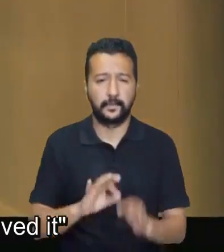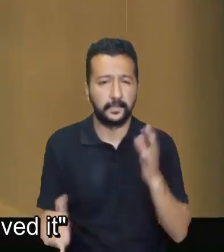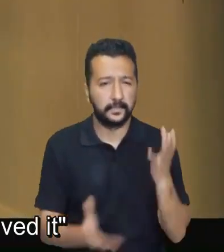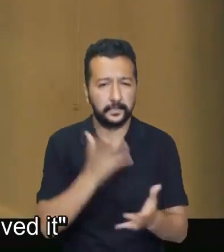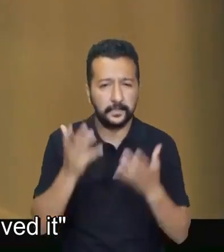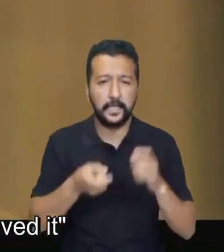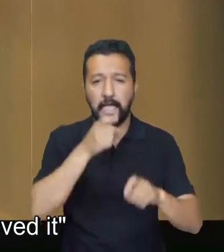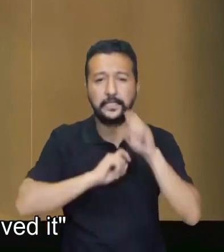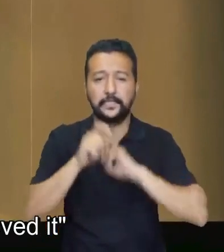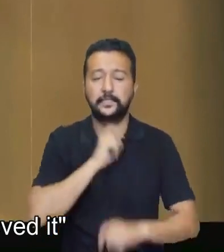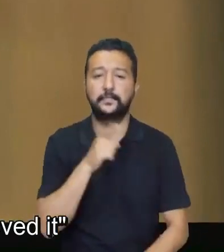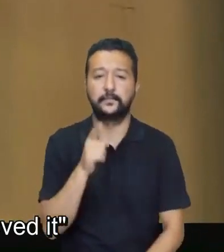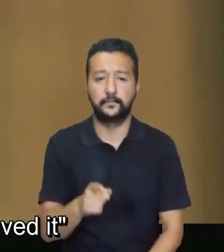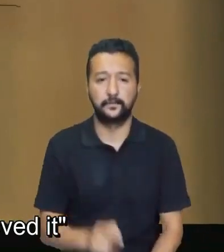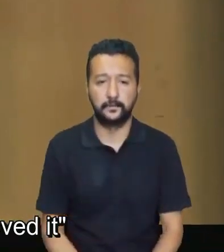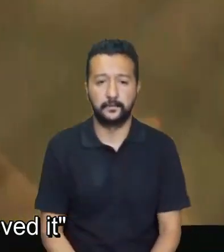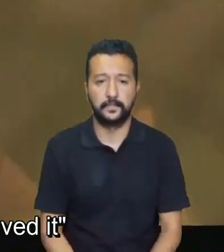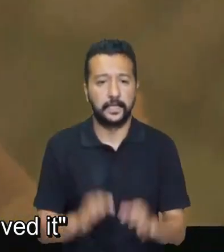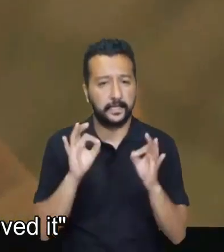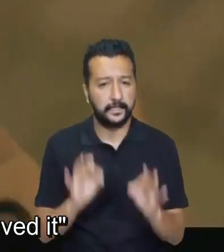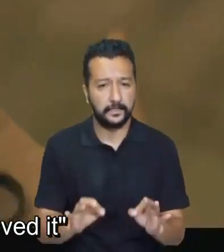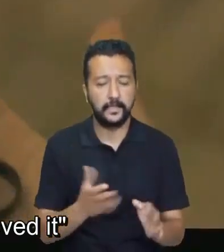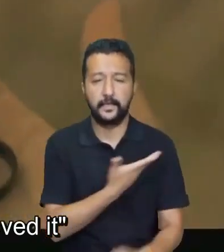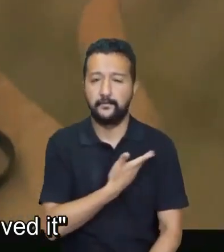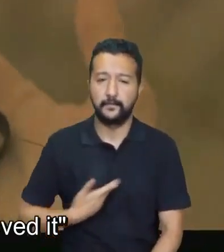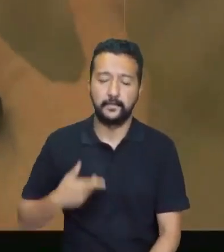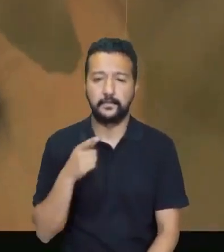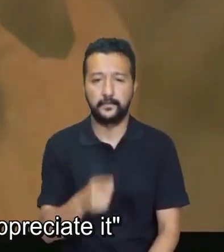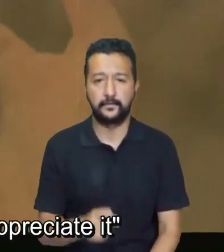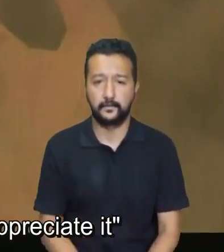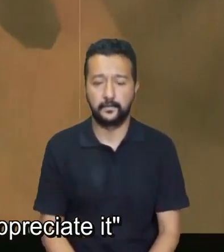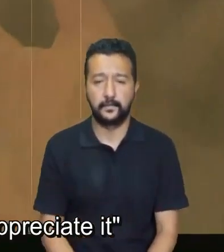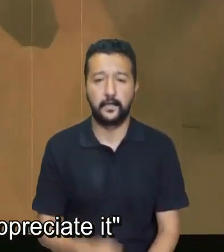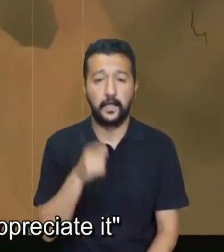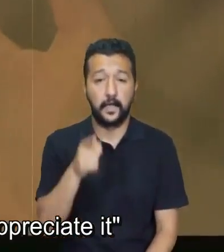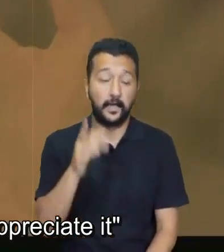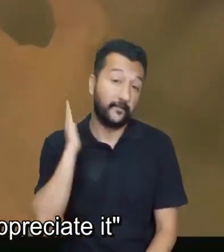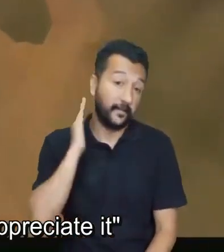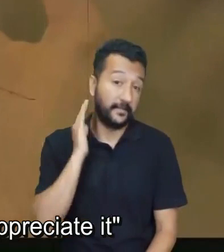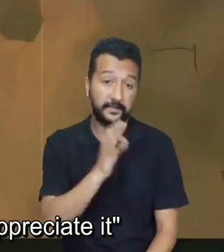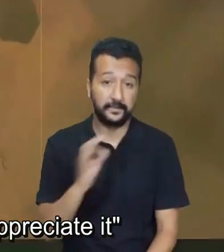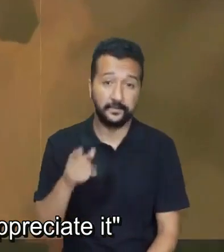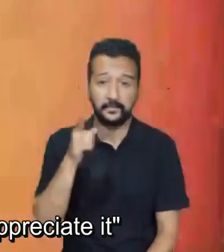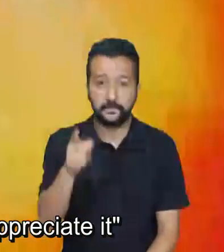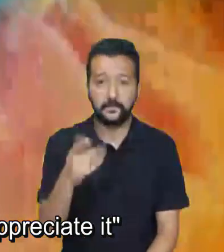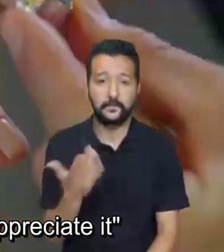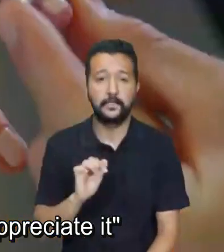geçip gidiyorlarken olduğu yerde taş gibi sağ avucunu açıp sade gösterişsiz yüzüne baktı.